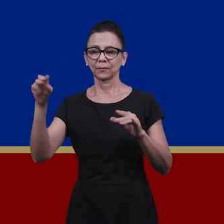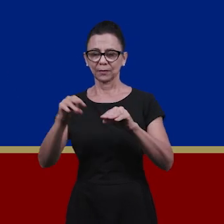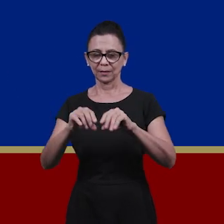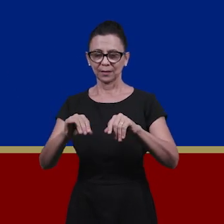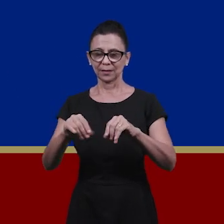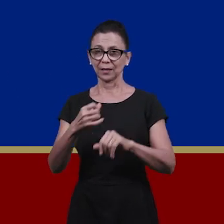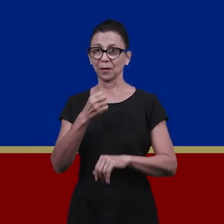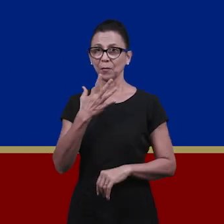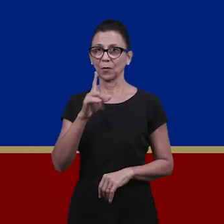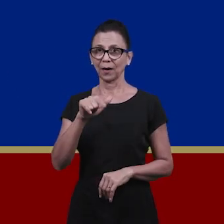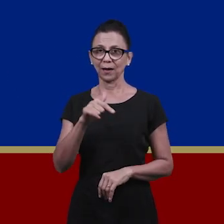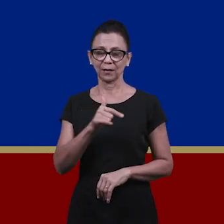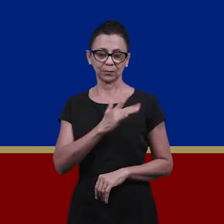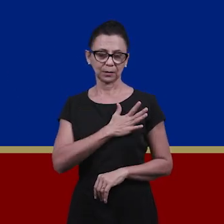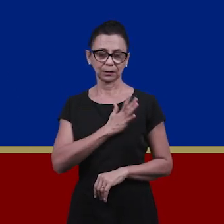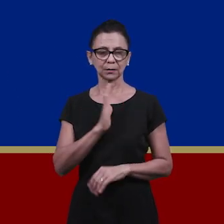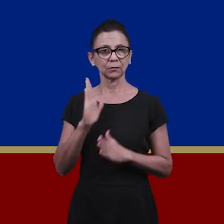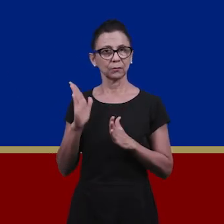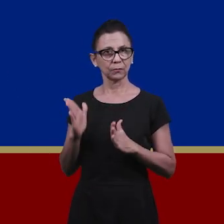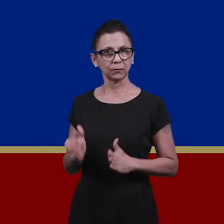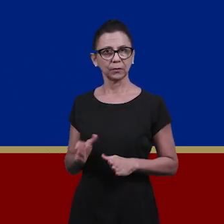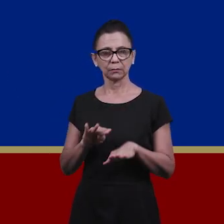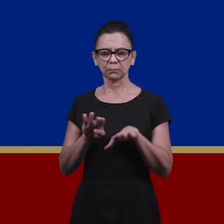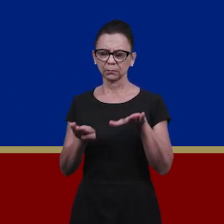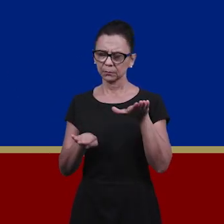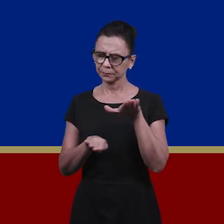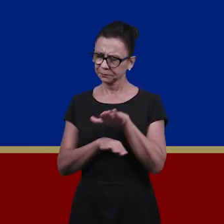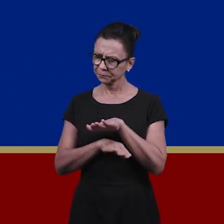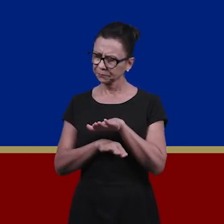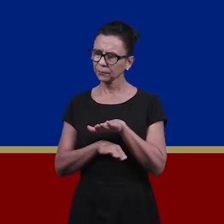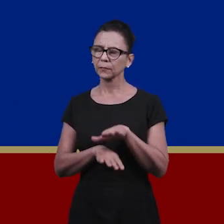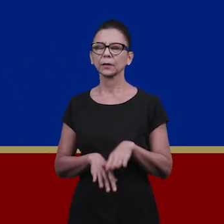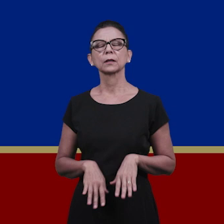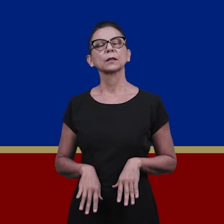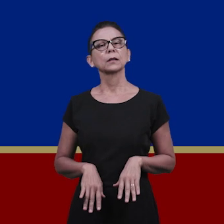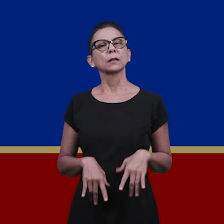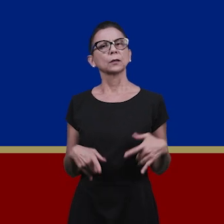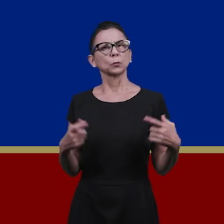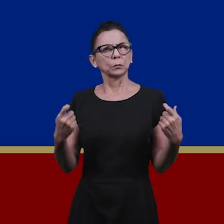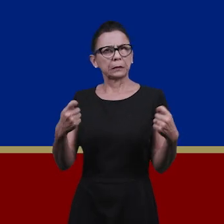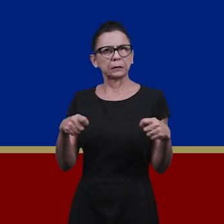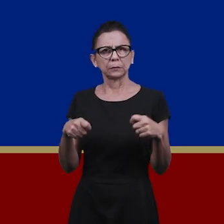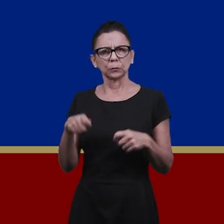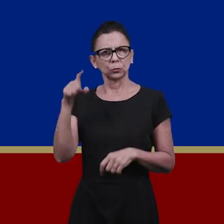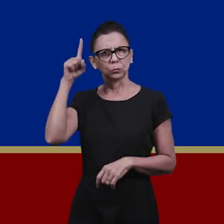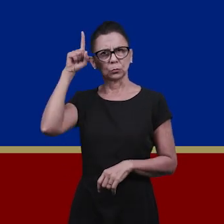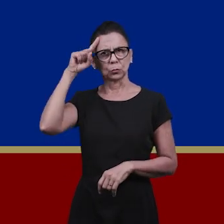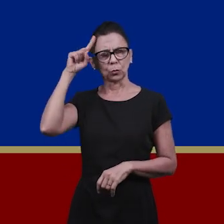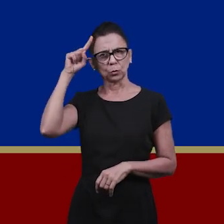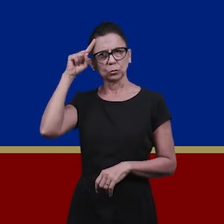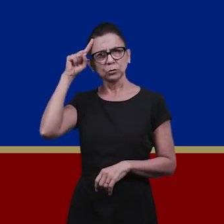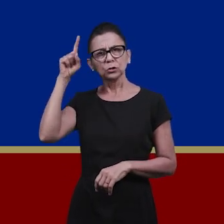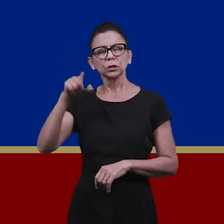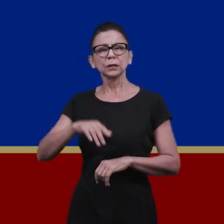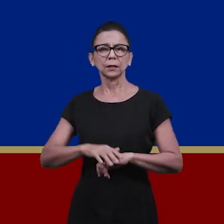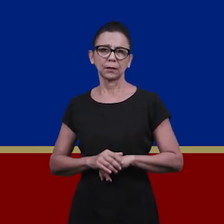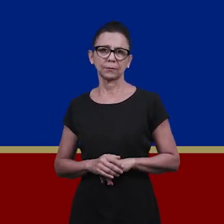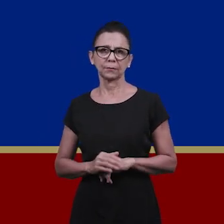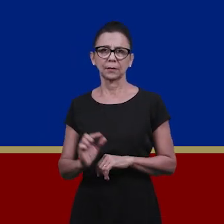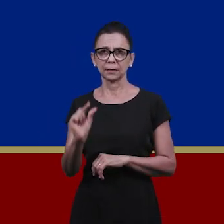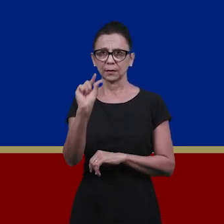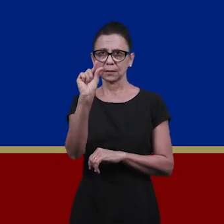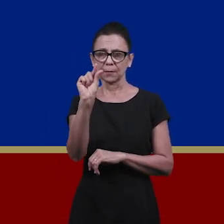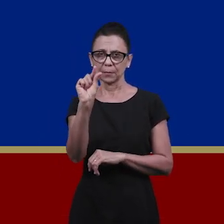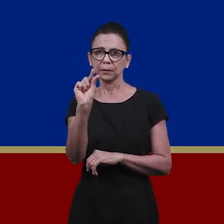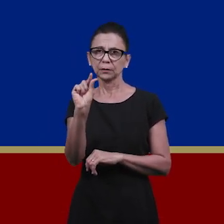humble. Nous devons à chaque jour cultiver cette sémence afin qu'elle